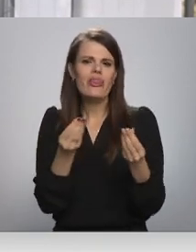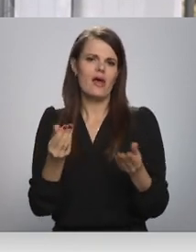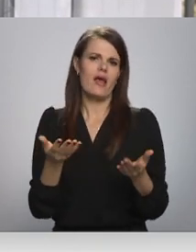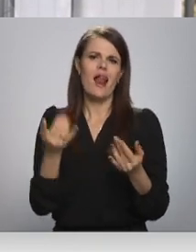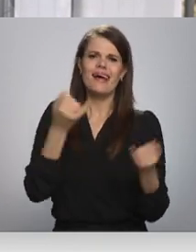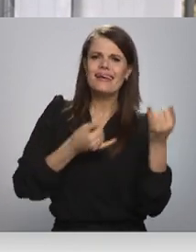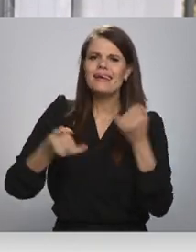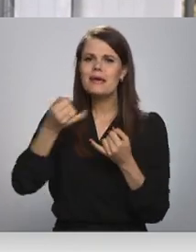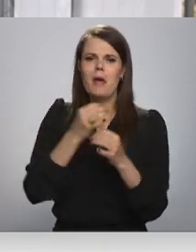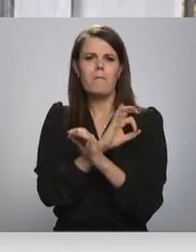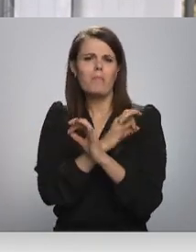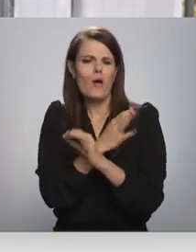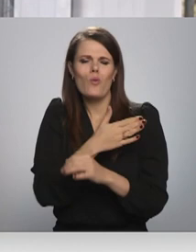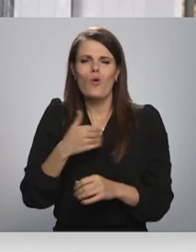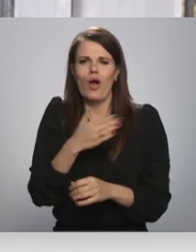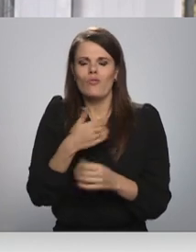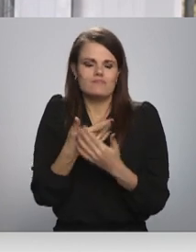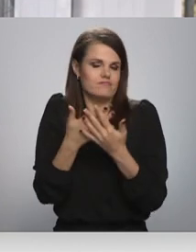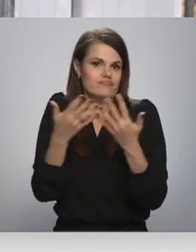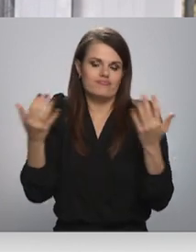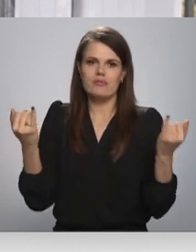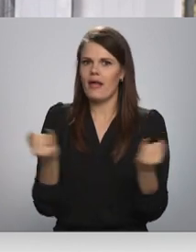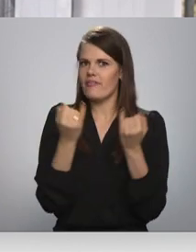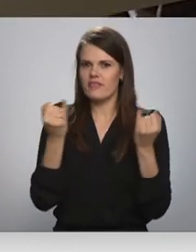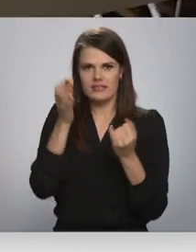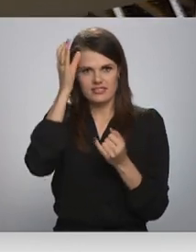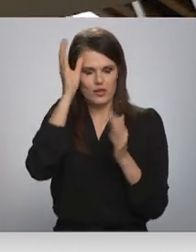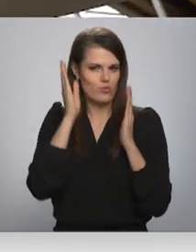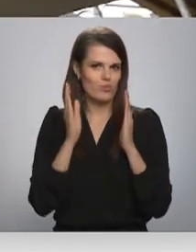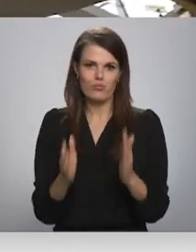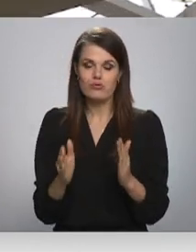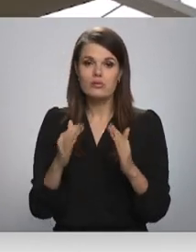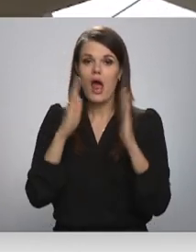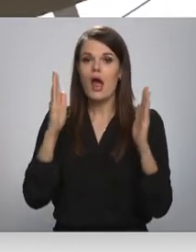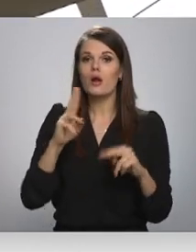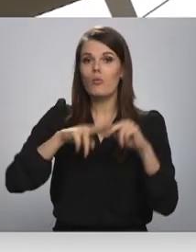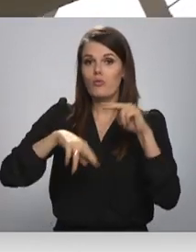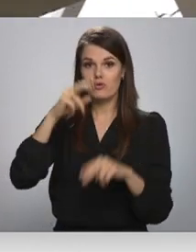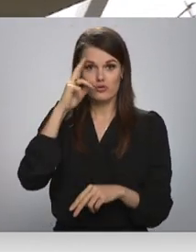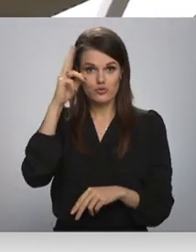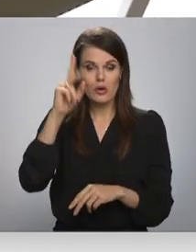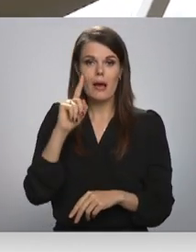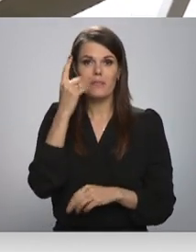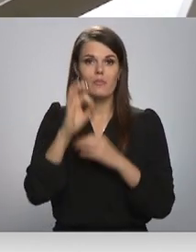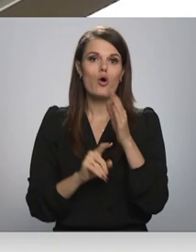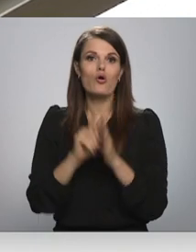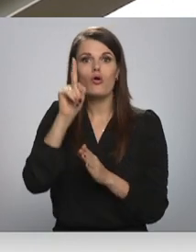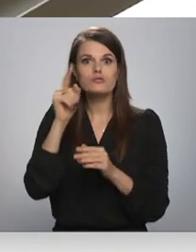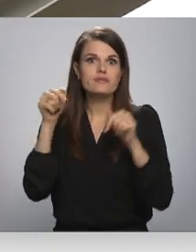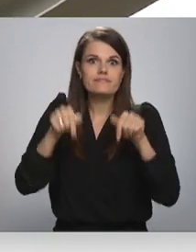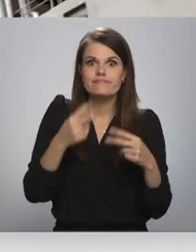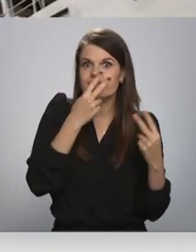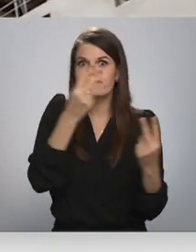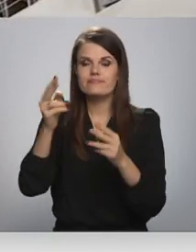ir ķīmija, bioloģija, ļoti plaušas, dažādas interesantas zinātnes. Ēkas būvnieki sola, ka pirmie kosmosa izzinātāji šeit